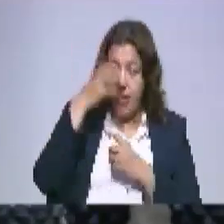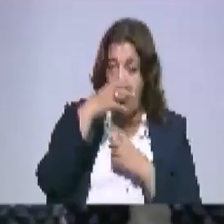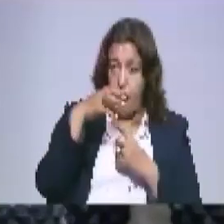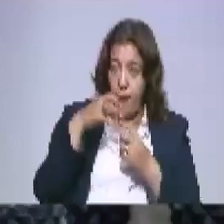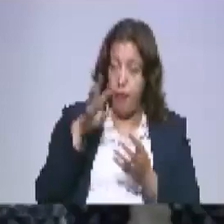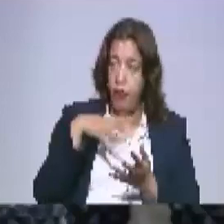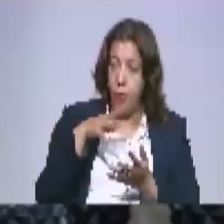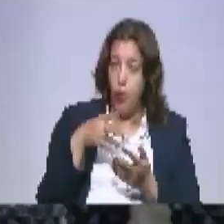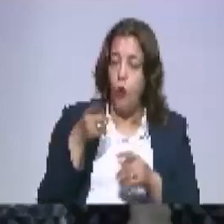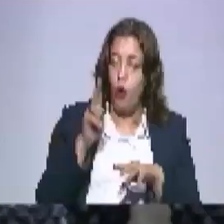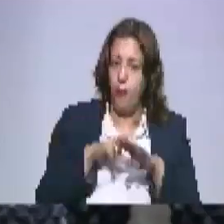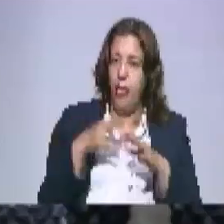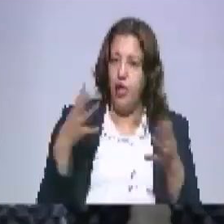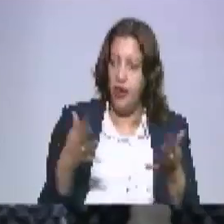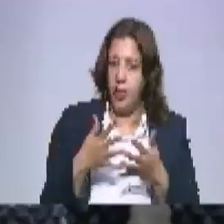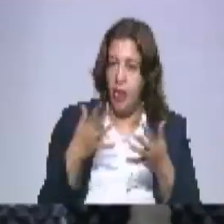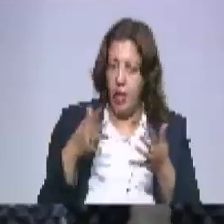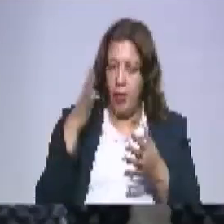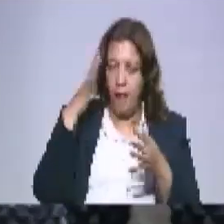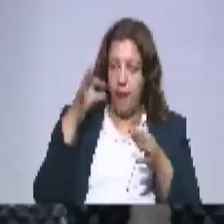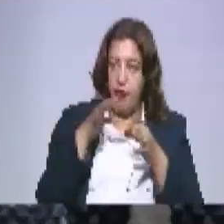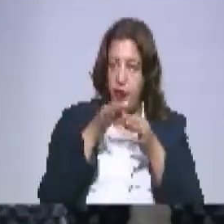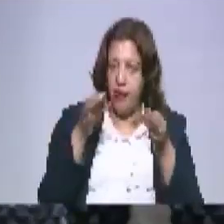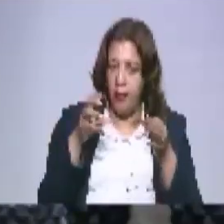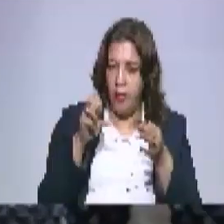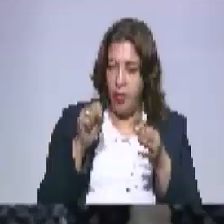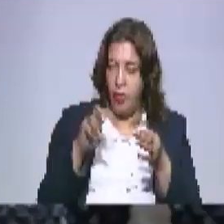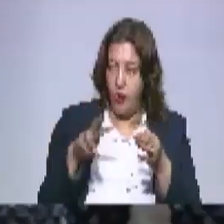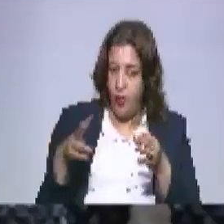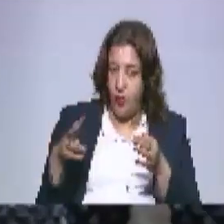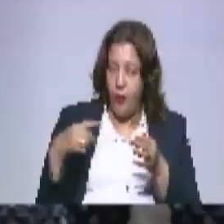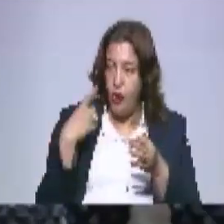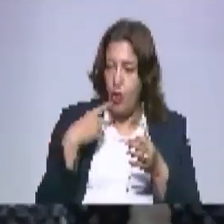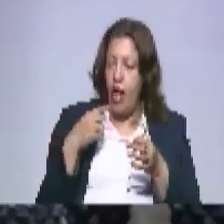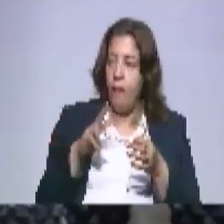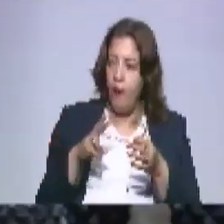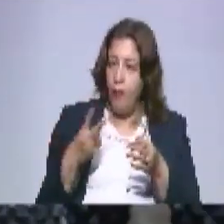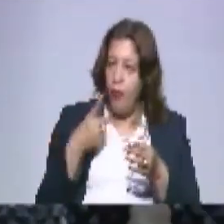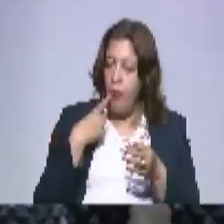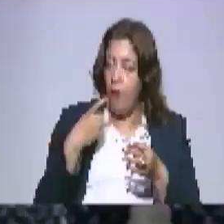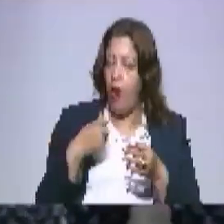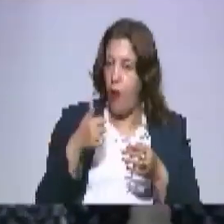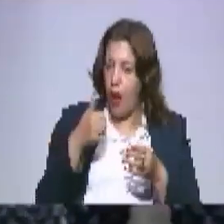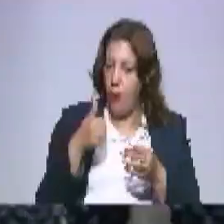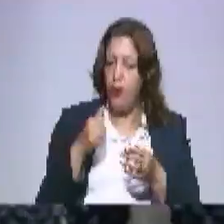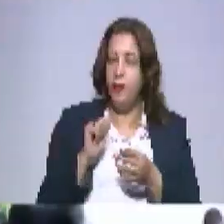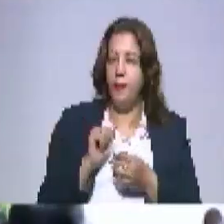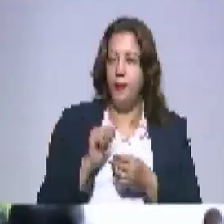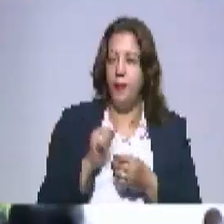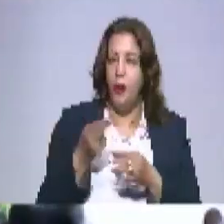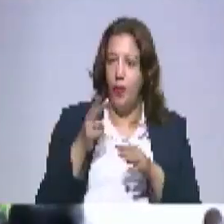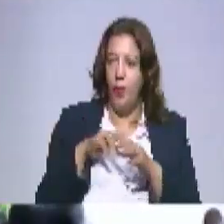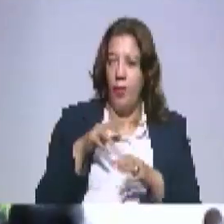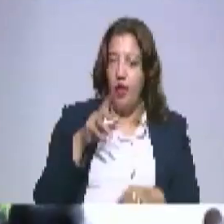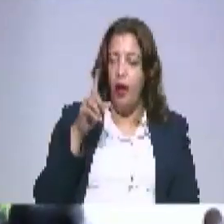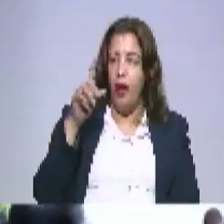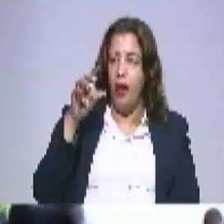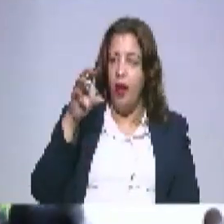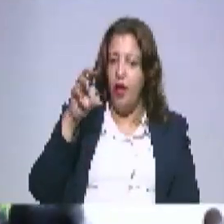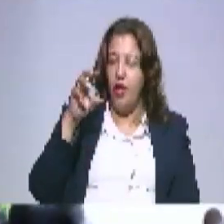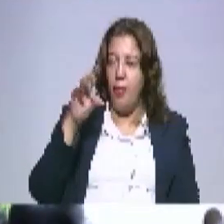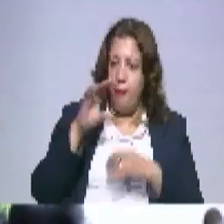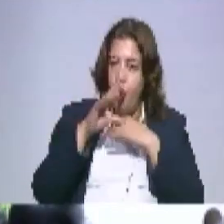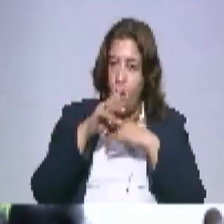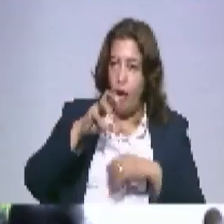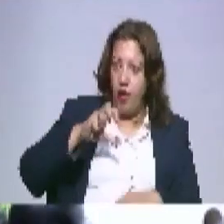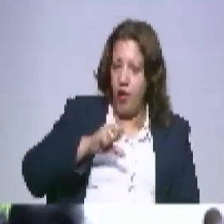المشوي والسلطه، سلطه المسقعه بطريقه مختلفه وشهيه جدا يا شيف. حلو قوي. حلو كده هنعصر بقى البرتقانه بتاعتنا دي